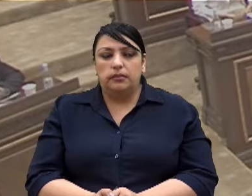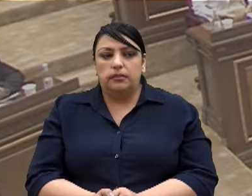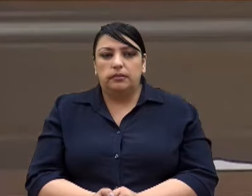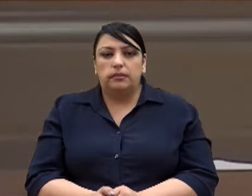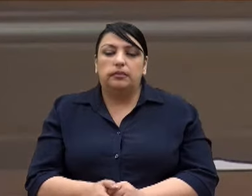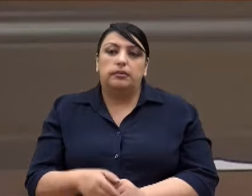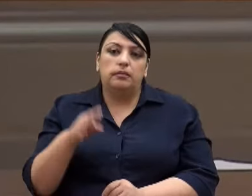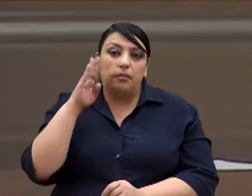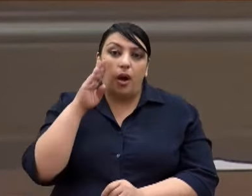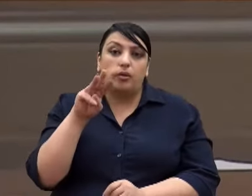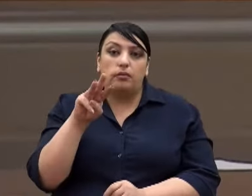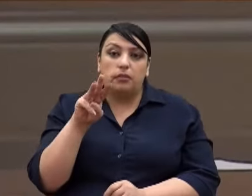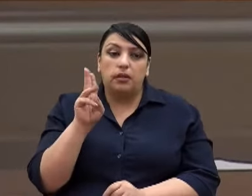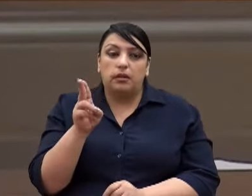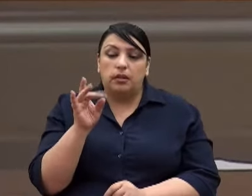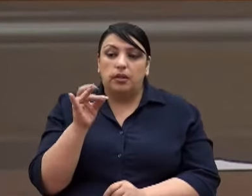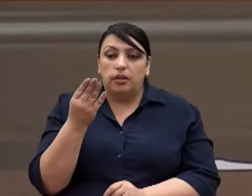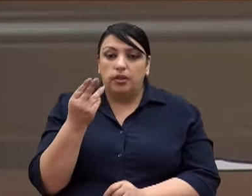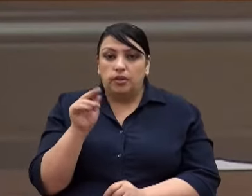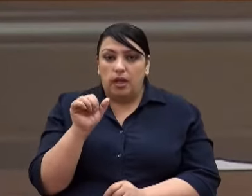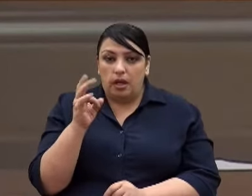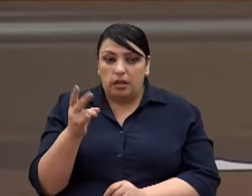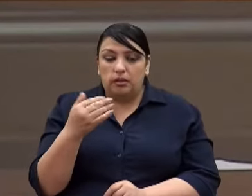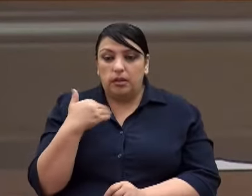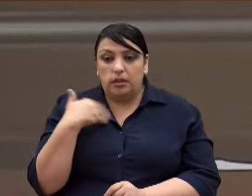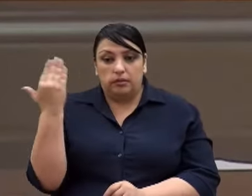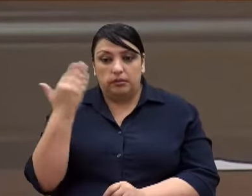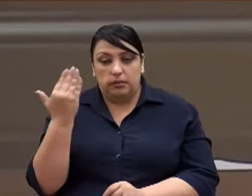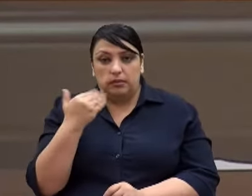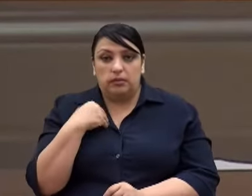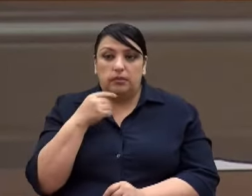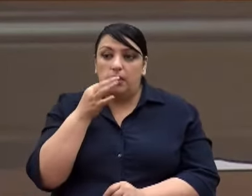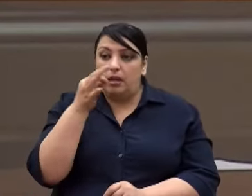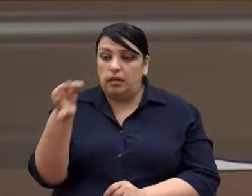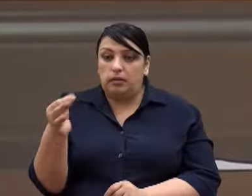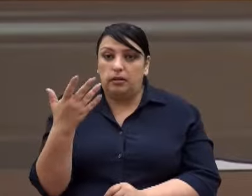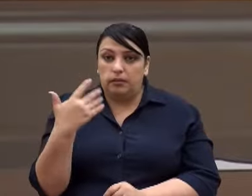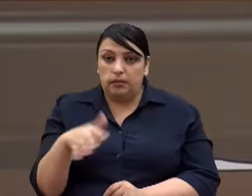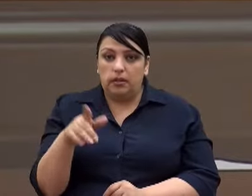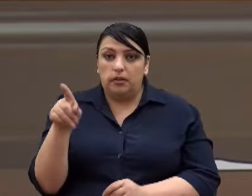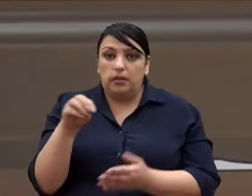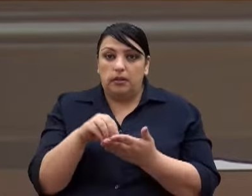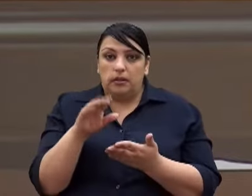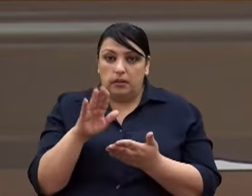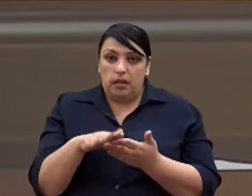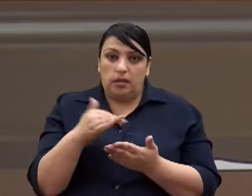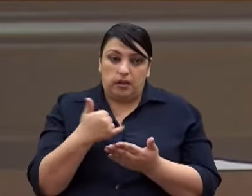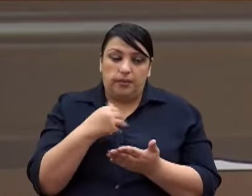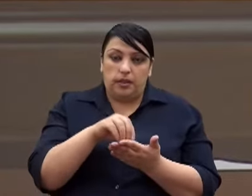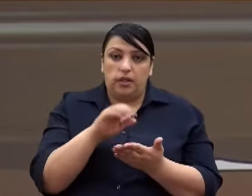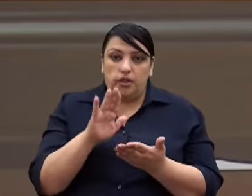Պան Մկրտչյան, ես իմ բացման ելույթում ձեզ անդրադարձա, թե ոչ ձեր անունը նշելով, հիմա կնշեմ,